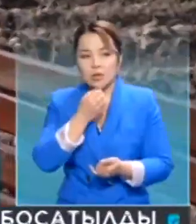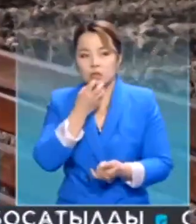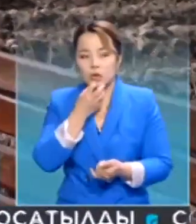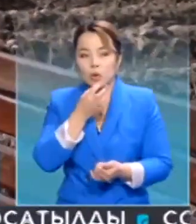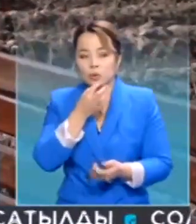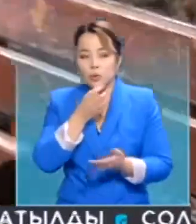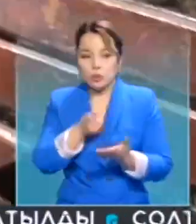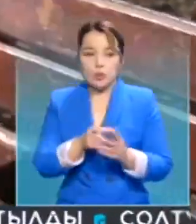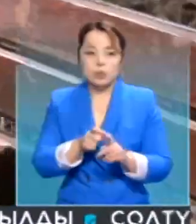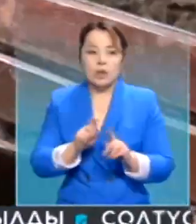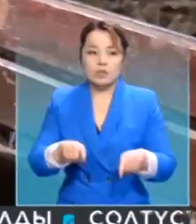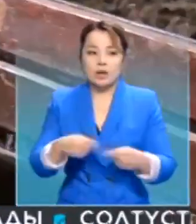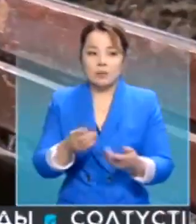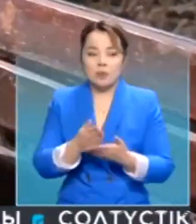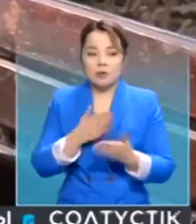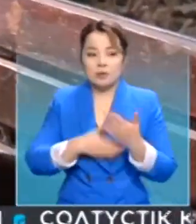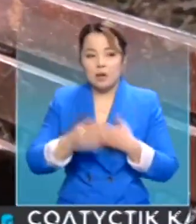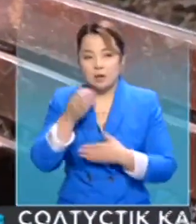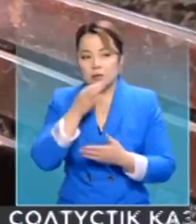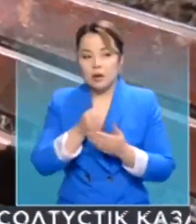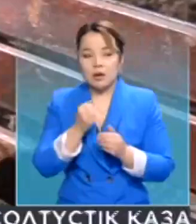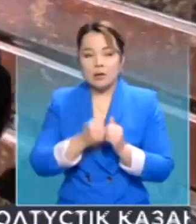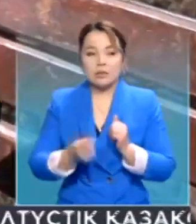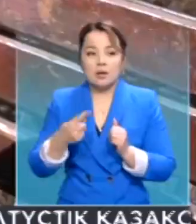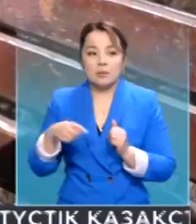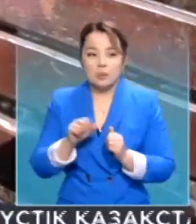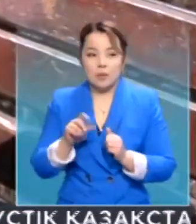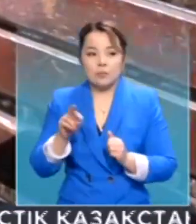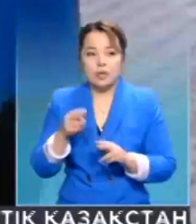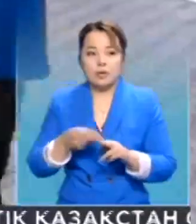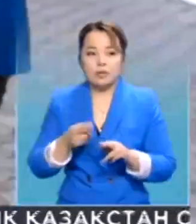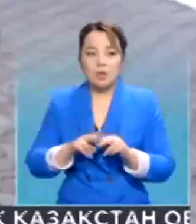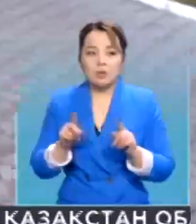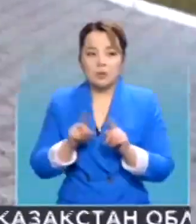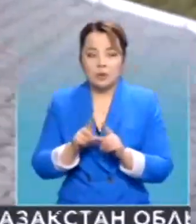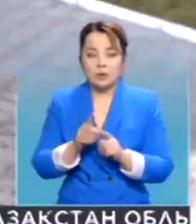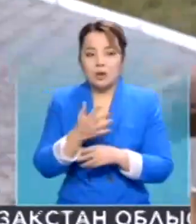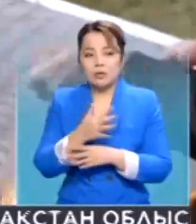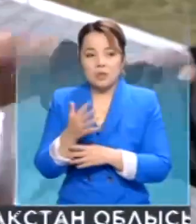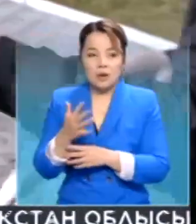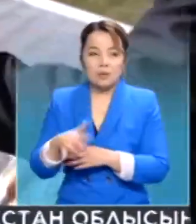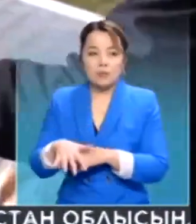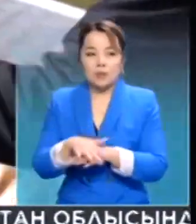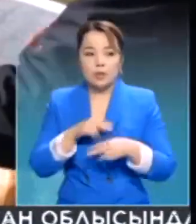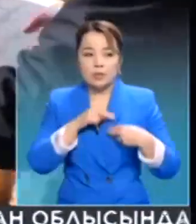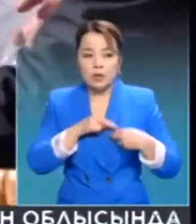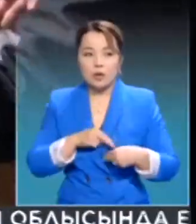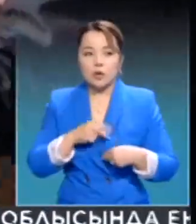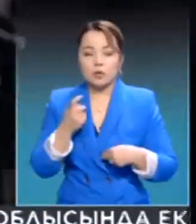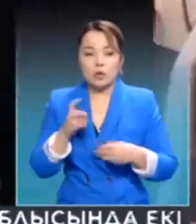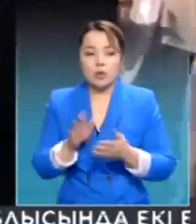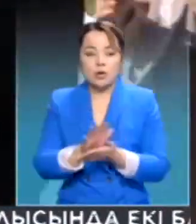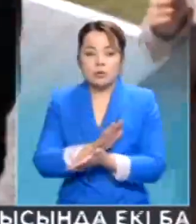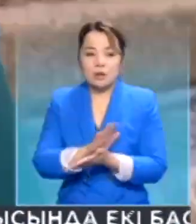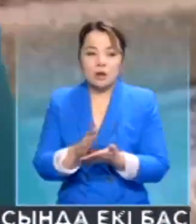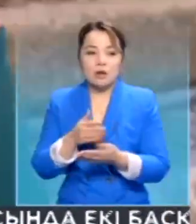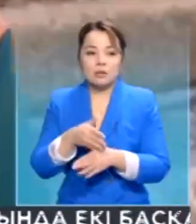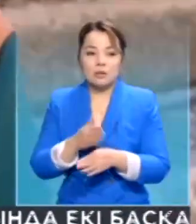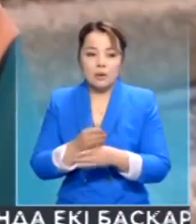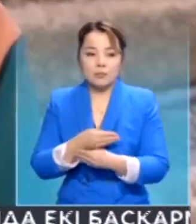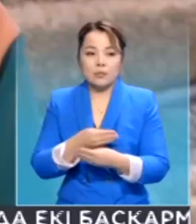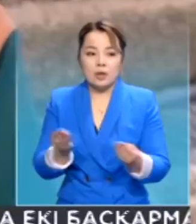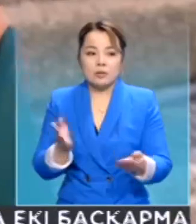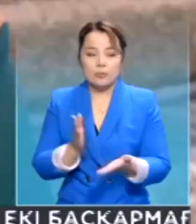жанға шуақ сыйлайды. Жастар Арабтаның жұма күні көше бойлары мен саябақтарда еңбек етіп жатқан жұмысшыларға 100 нанды тегін таратып шығады.